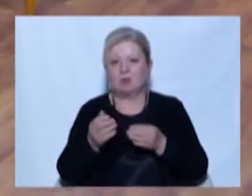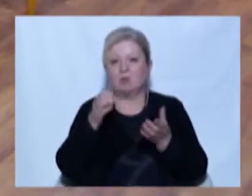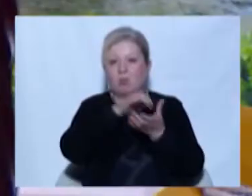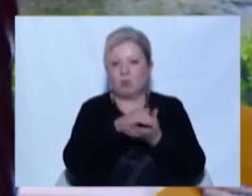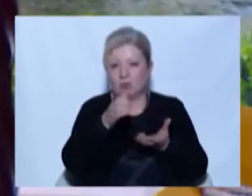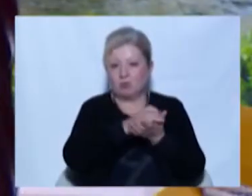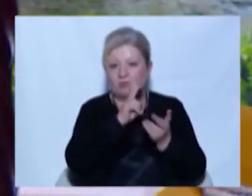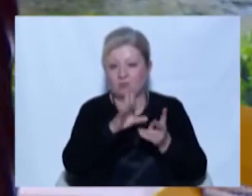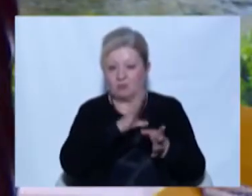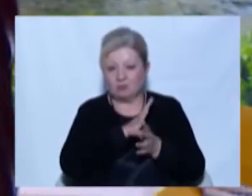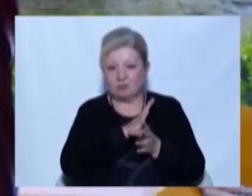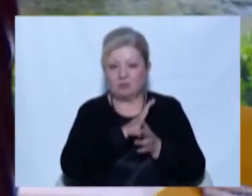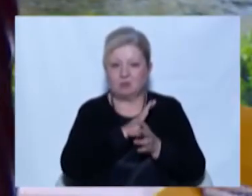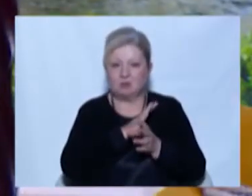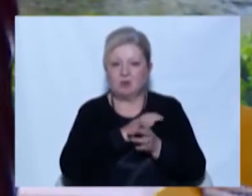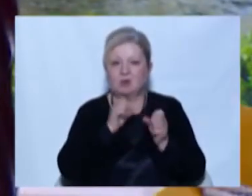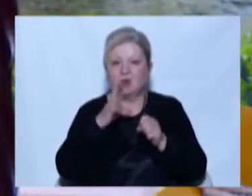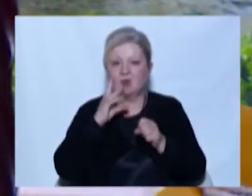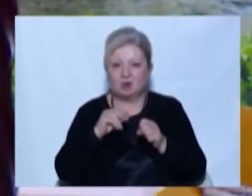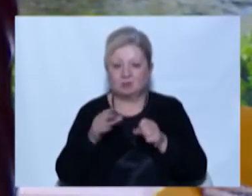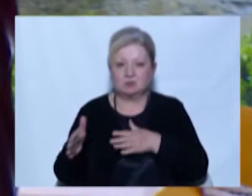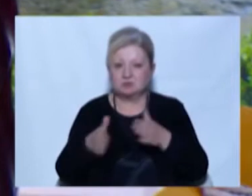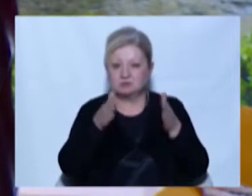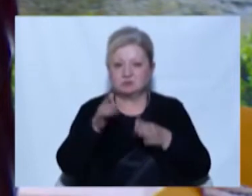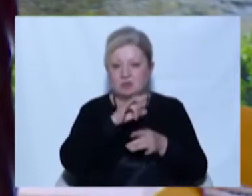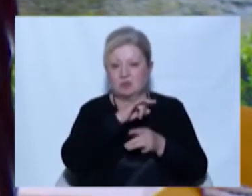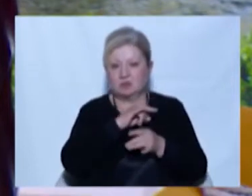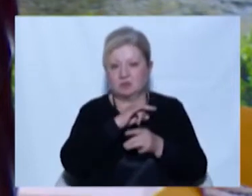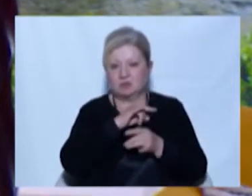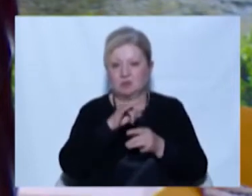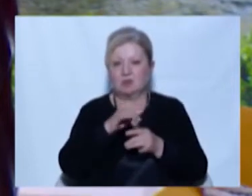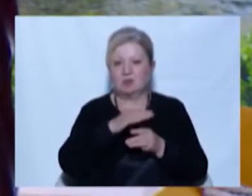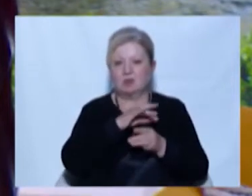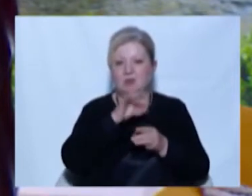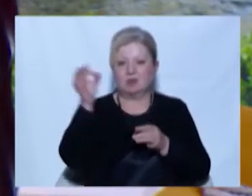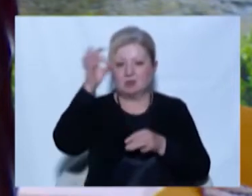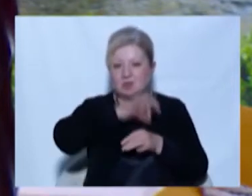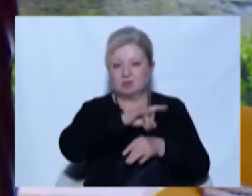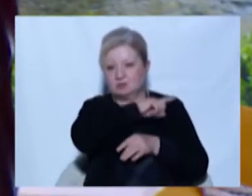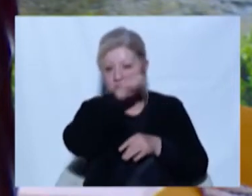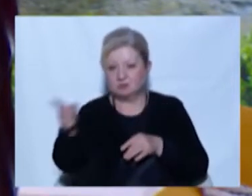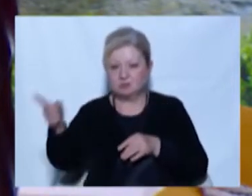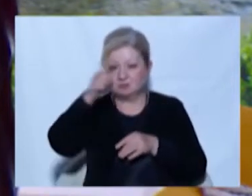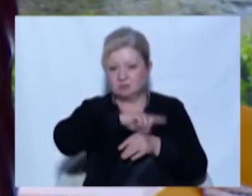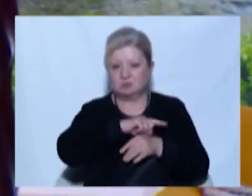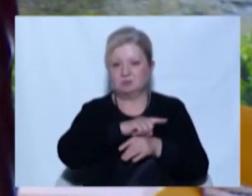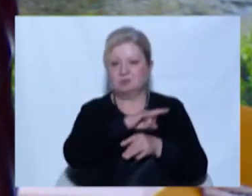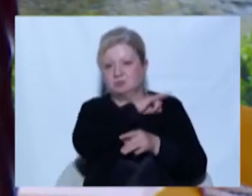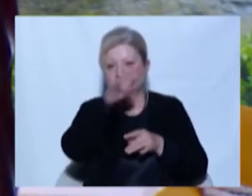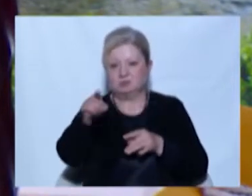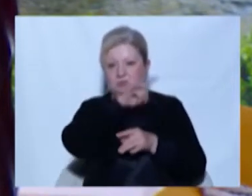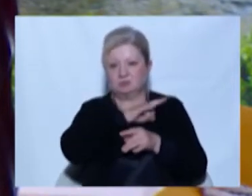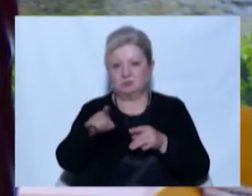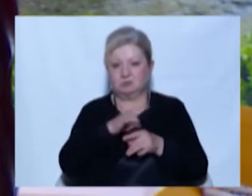მოკავშირეებმა მოახერხეს, რომ გზა დასავლეთ გერმანიიდან დასავლეთ ბერლინამდე უხიფათო და